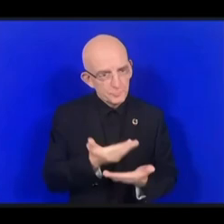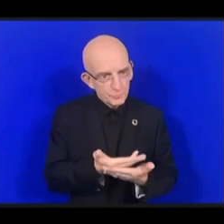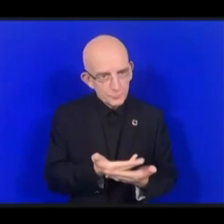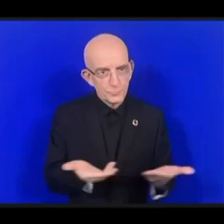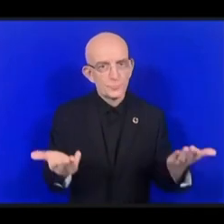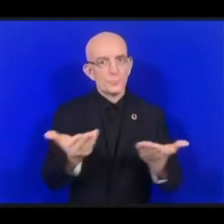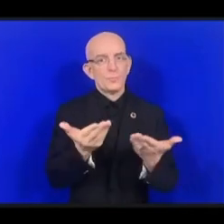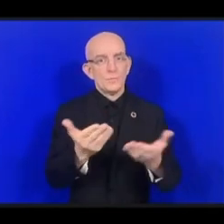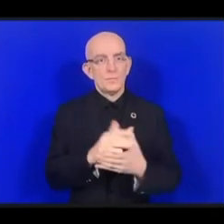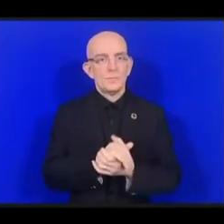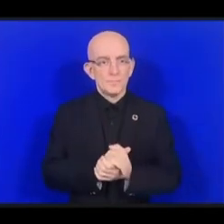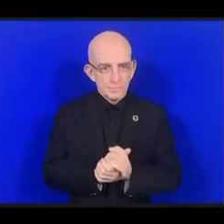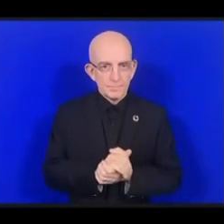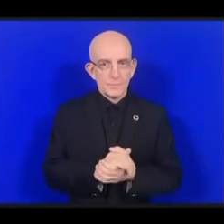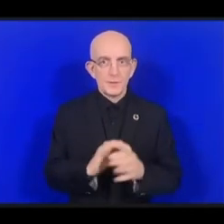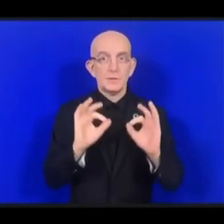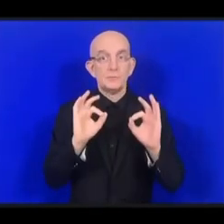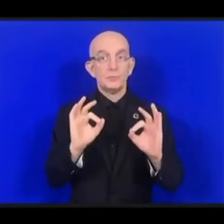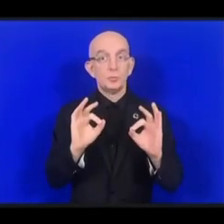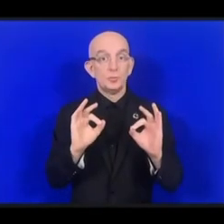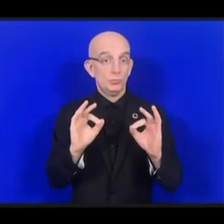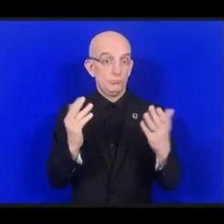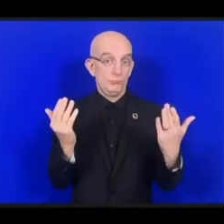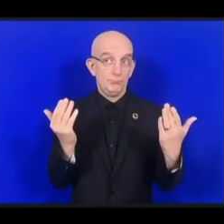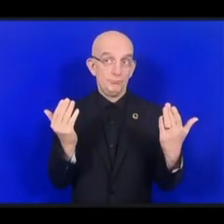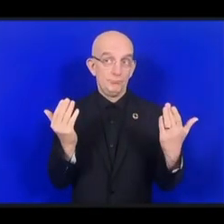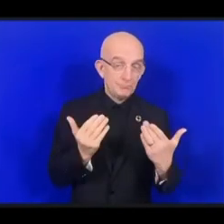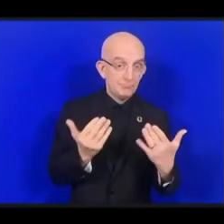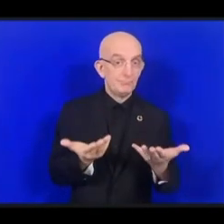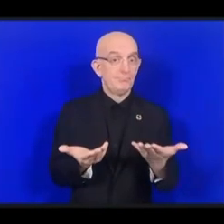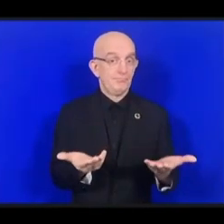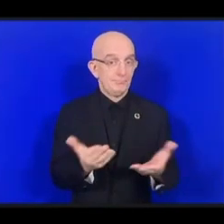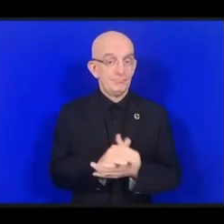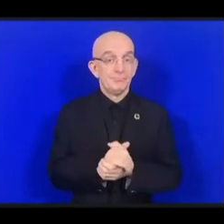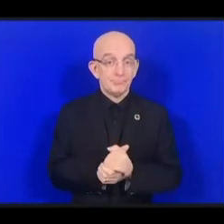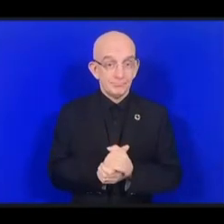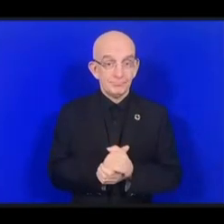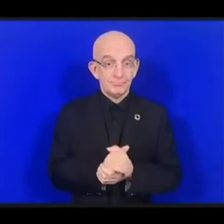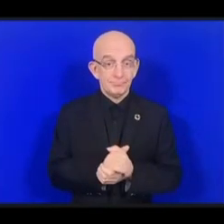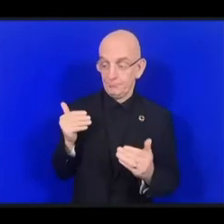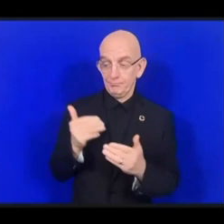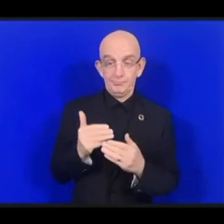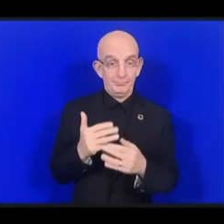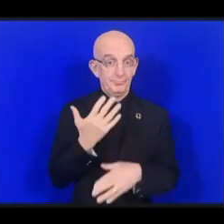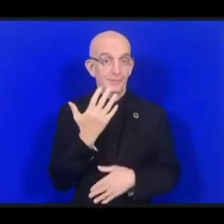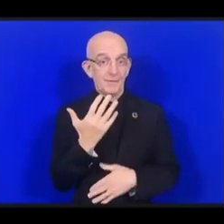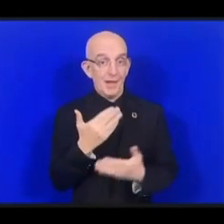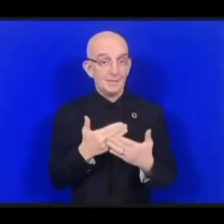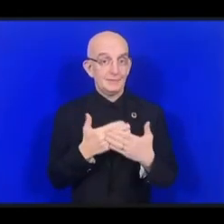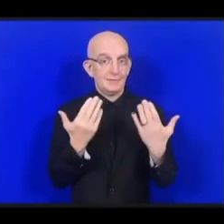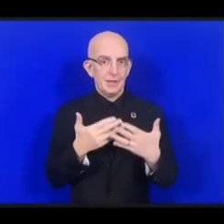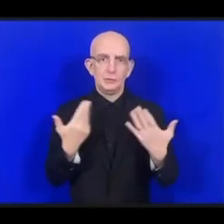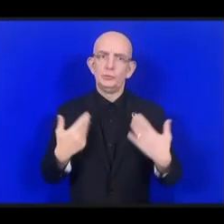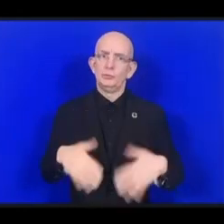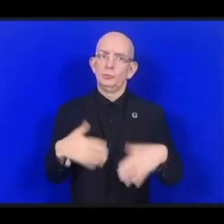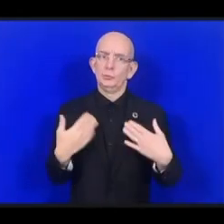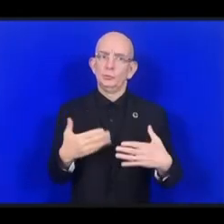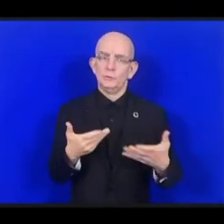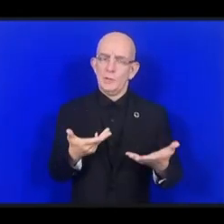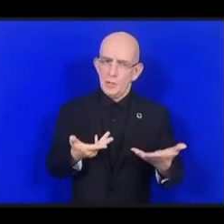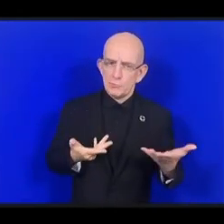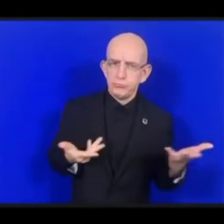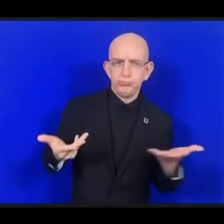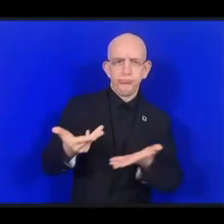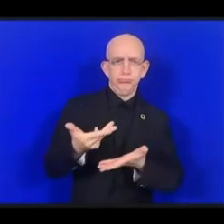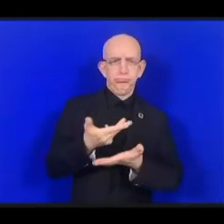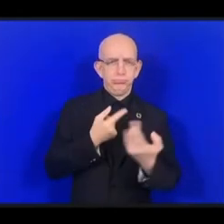こんにちはこの5日間は集中的で刺激的でやりがいのあるものだったと思います私はそれ